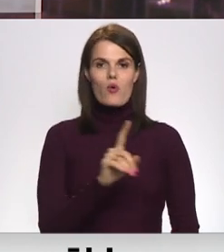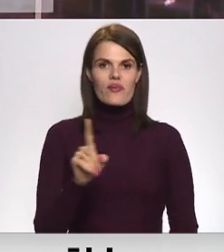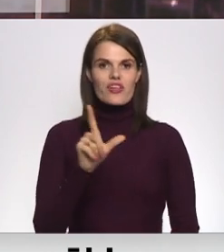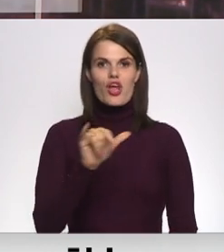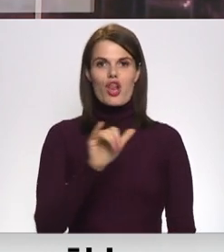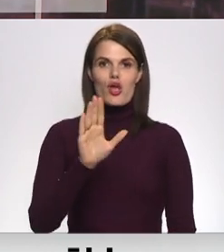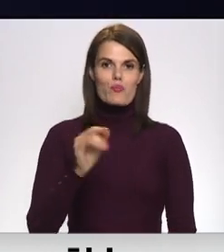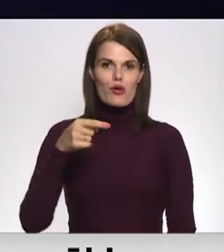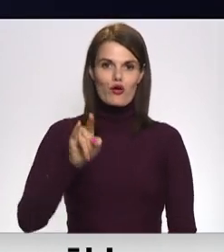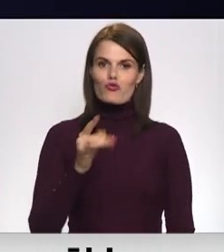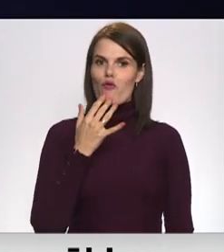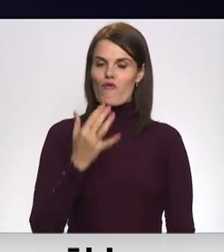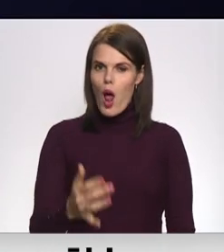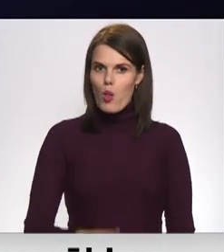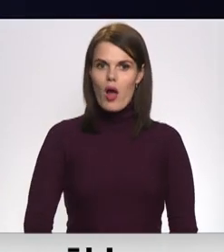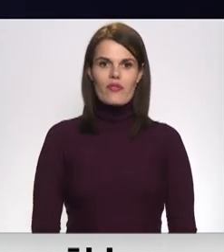lībiešu.